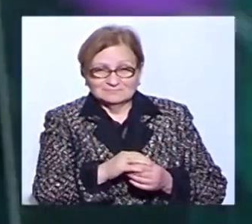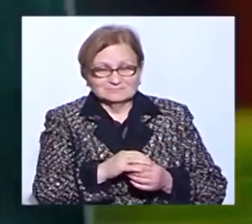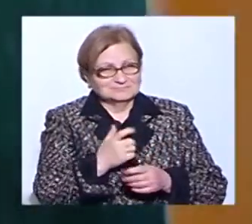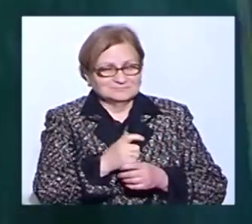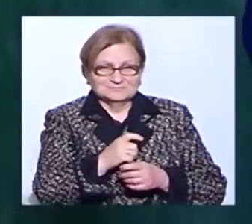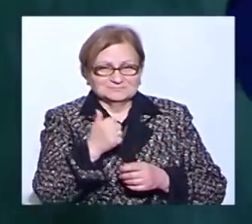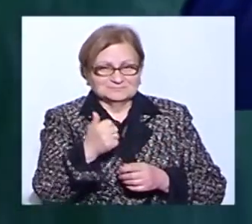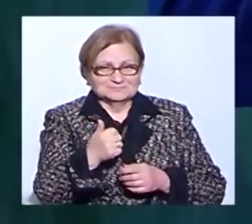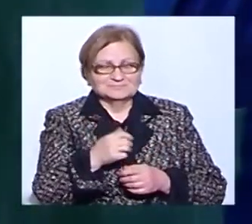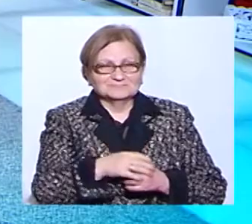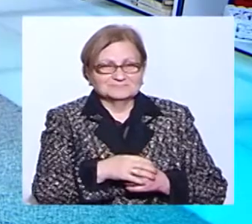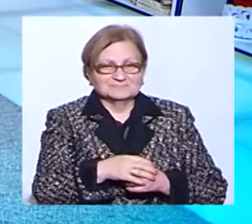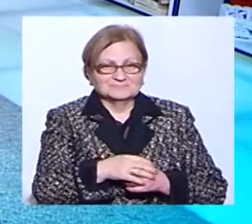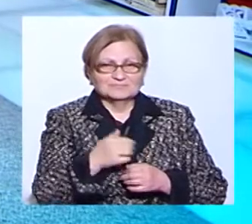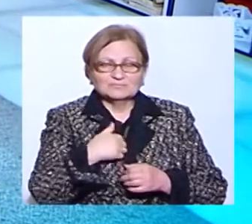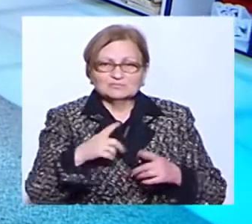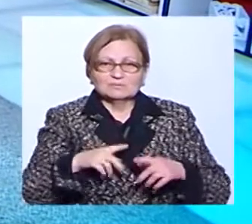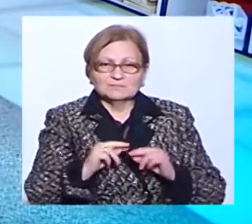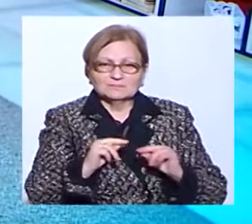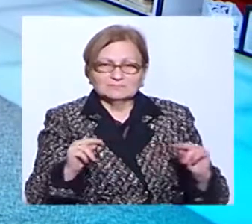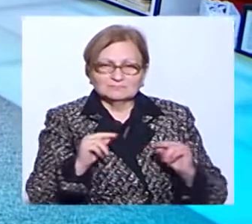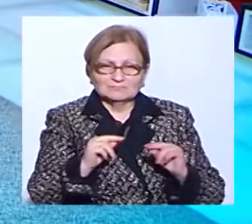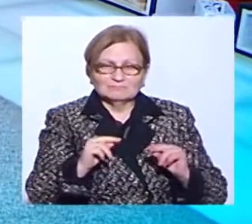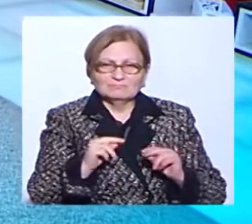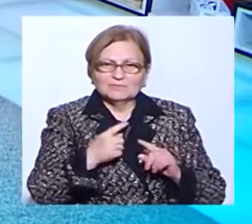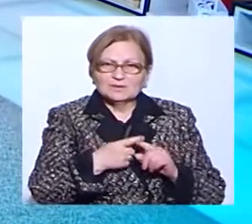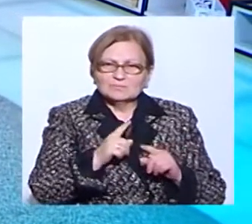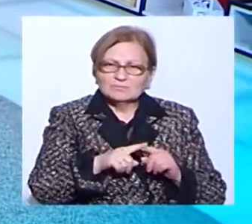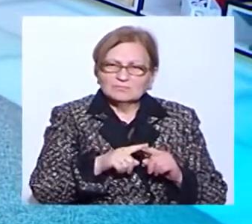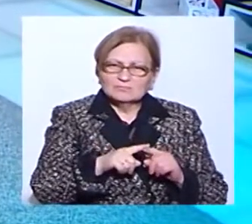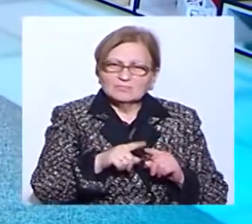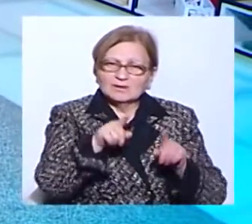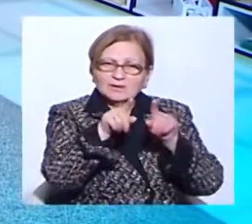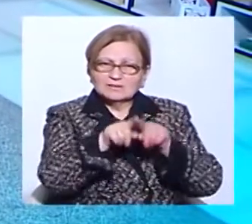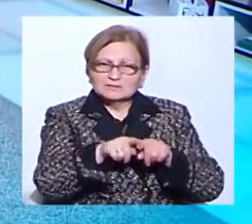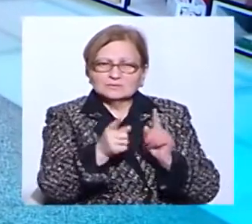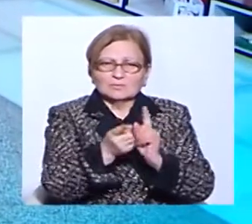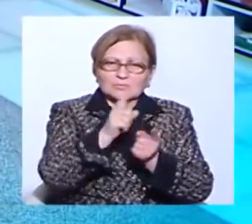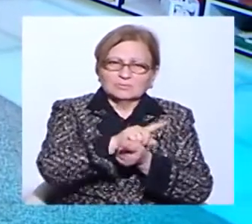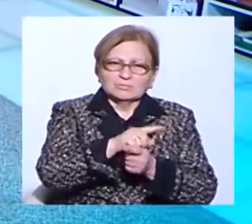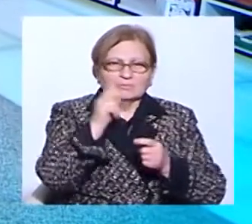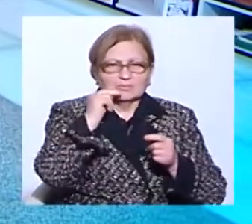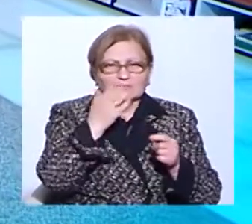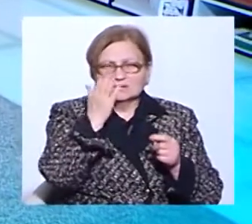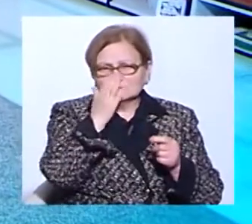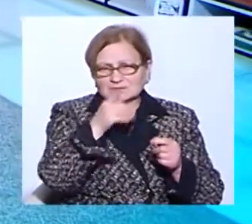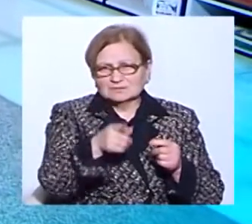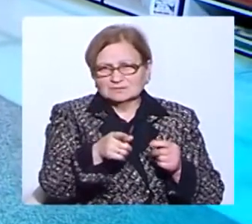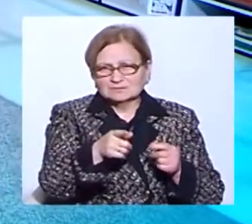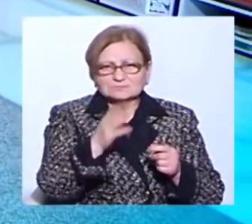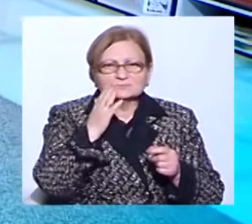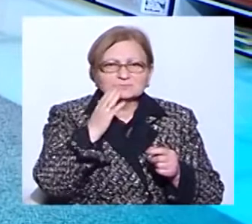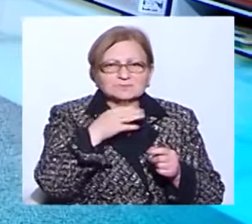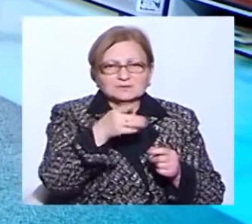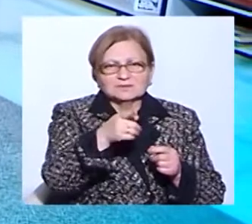ძალიან კარგი. ჩვენ მასწავლებლები იმის გამო რომ ასე დაწერილი რიცხვები სარკეში სწორად